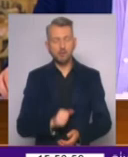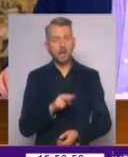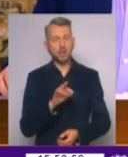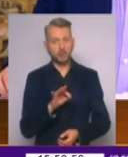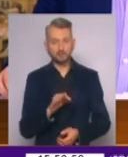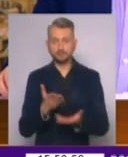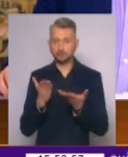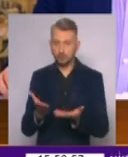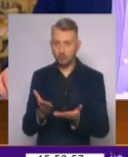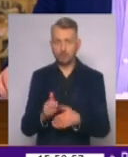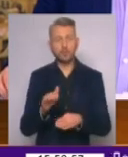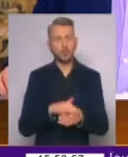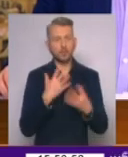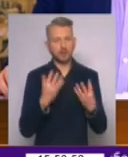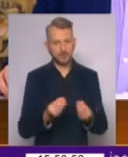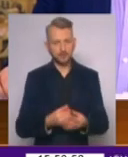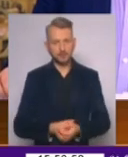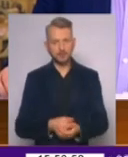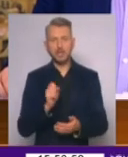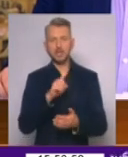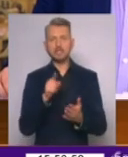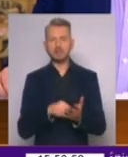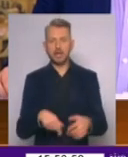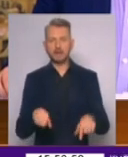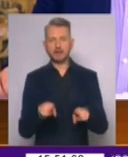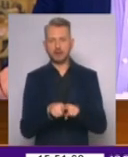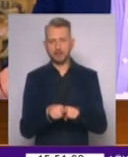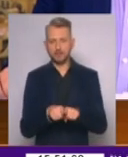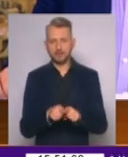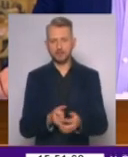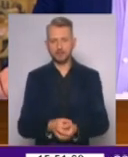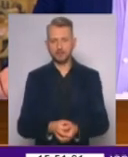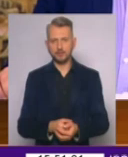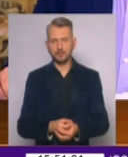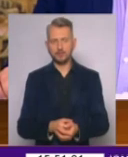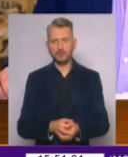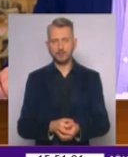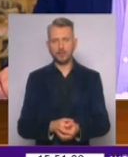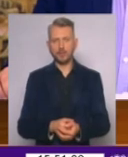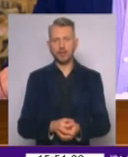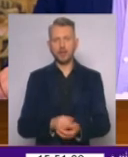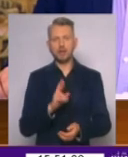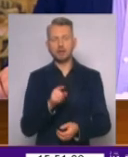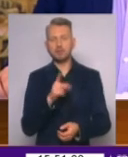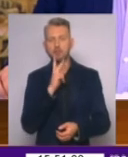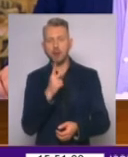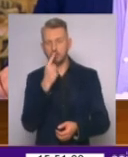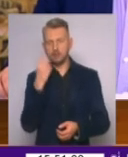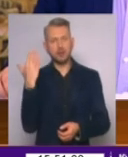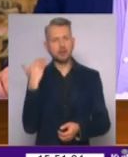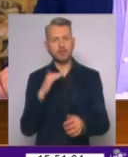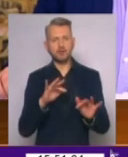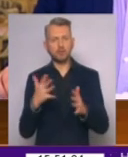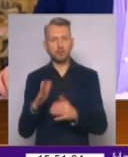Алло. Прошу, будь ласка, говоріть. Добрий день. Запитання таке. Якби ви бачите, недавні події